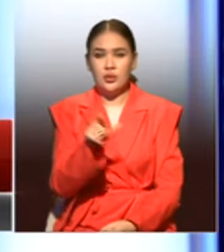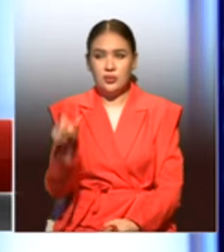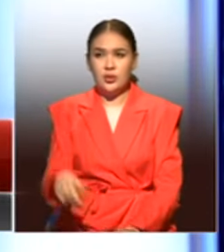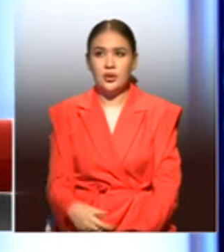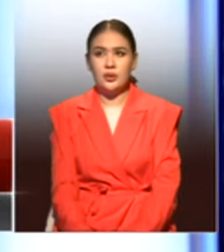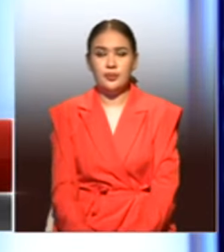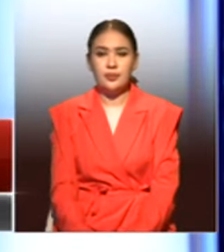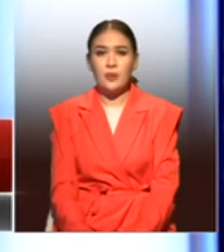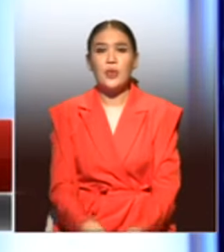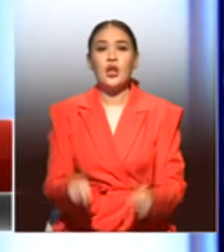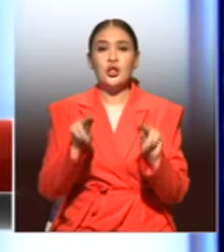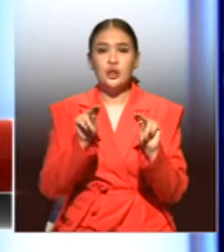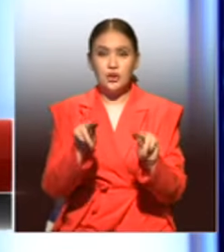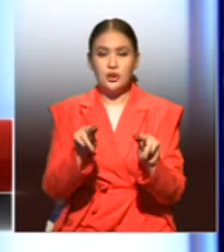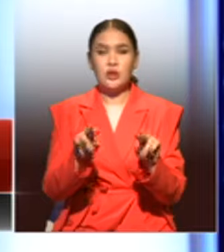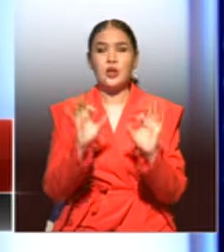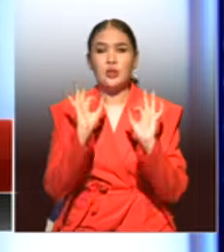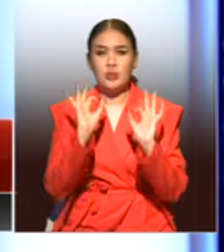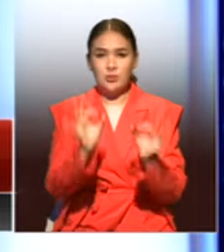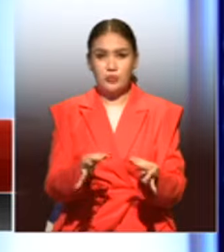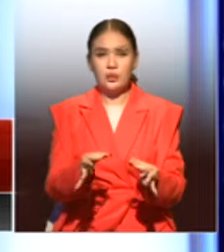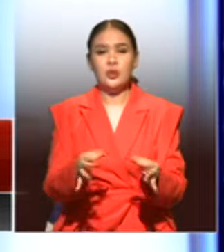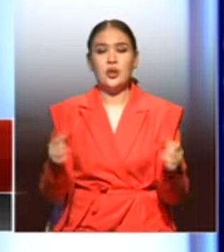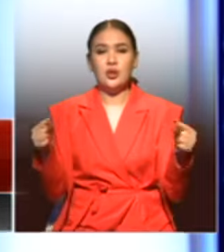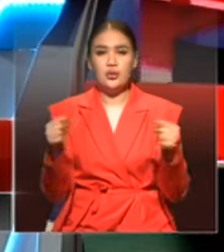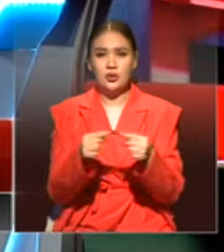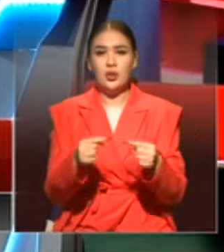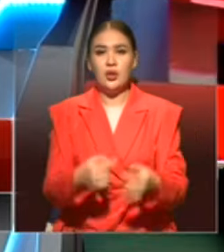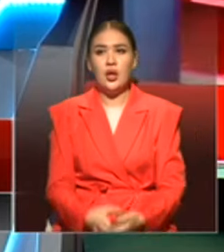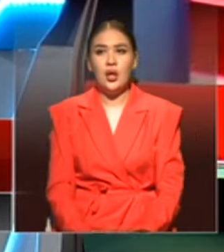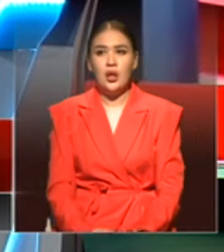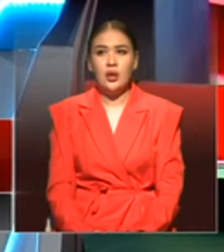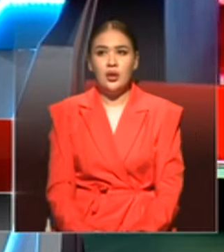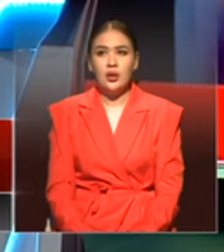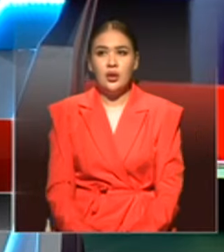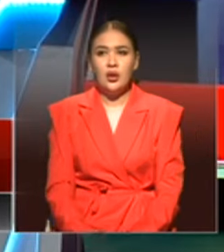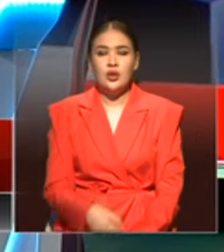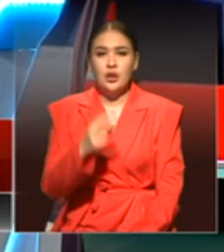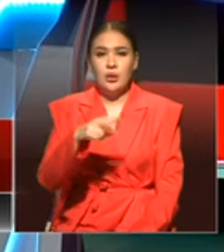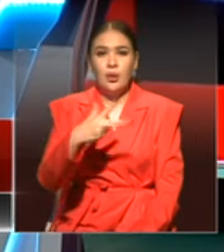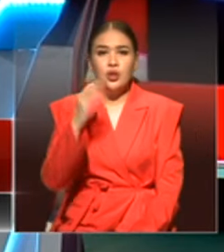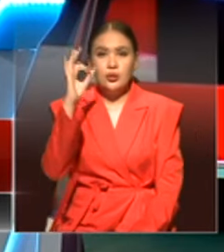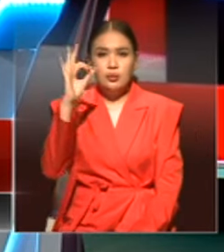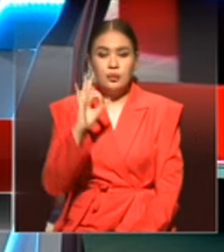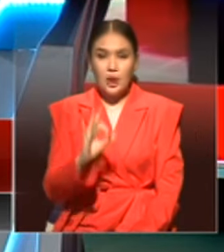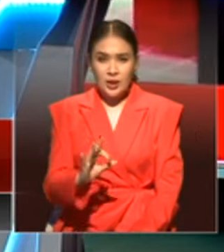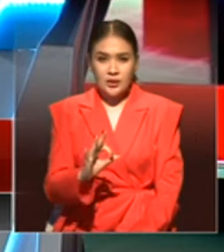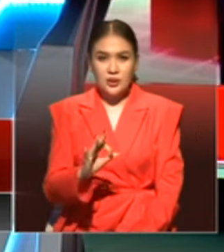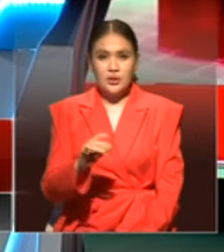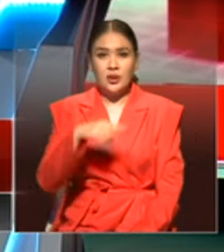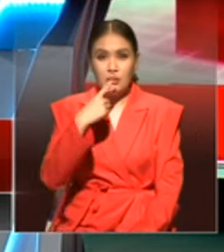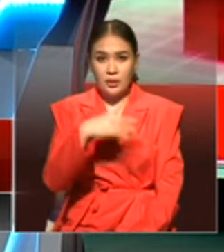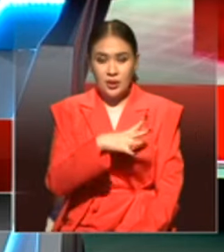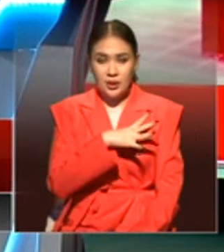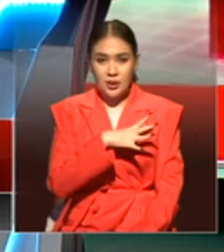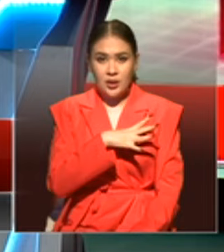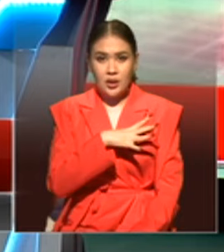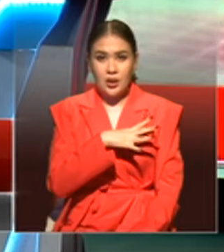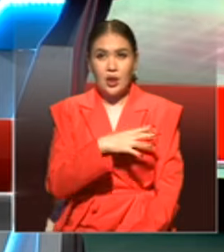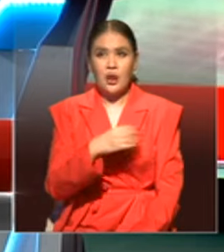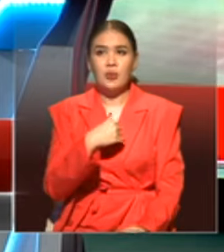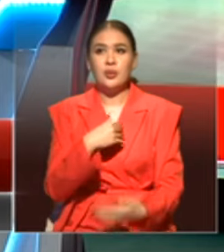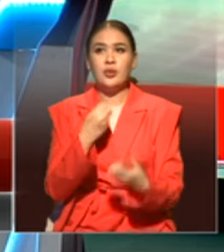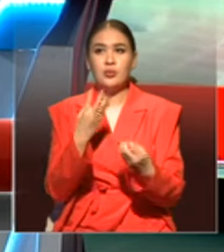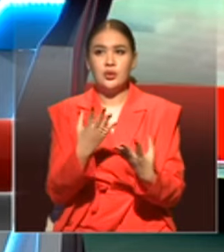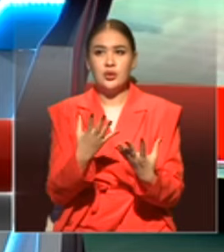мырза? Шыны керек, дәл солай. Жаңағы өзімнің әріптесім айтып өткендей 23% десе, мен енді бөтен сөзбен былғамай қояйын сөз